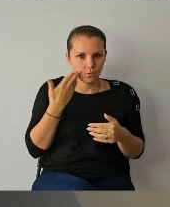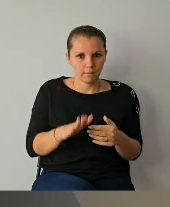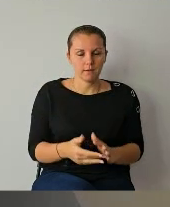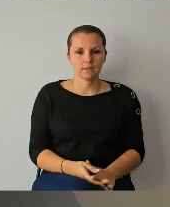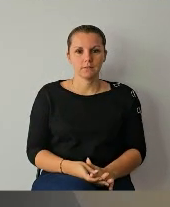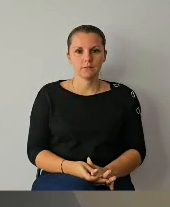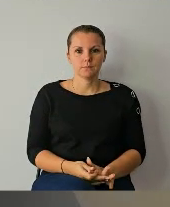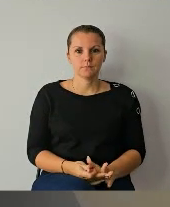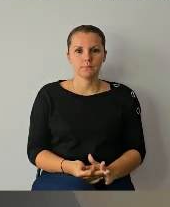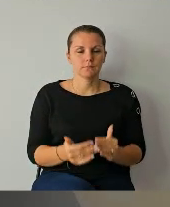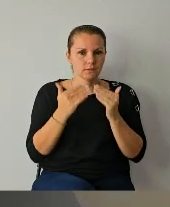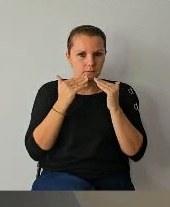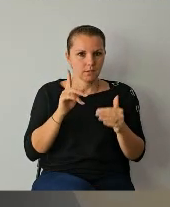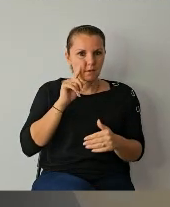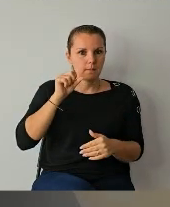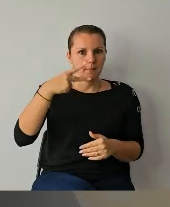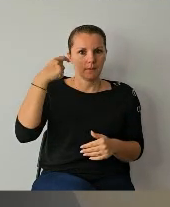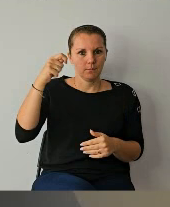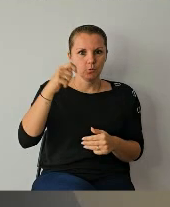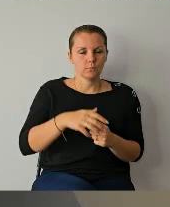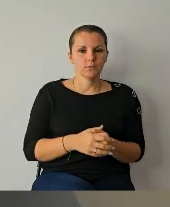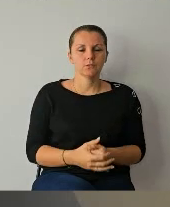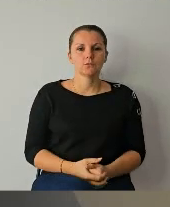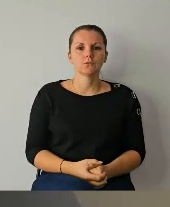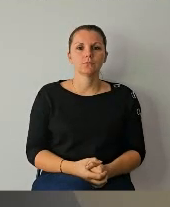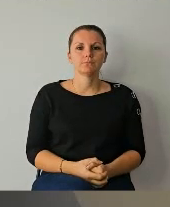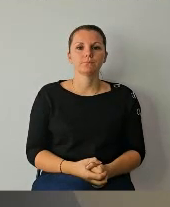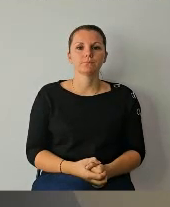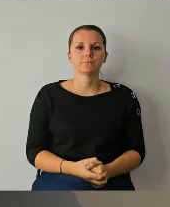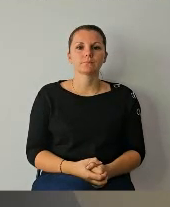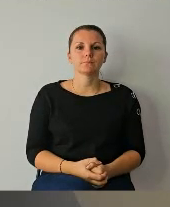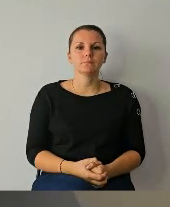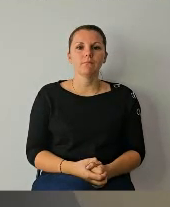bardzo. Dziękuję panie burmistrzu.